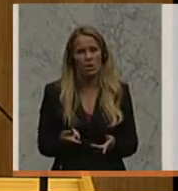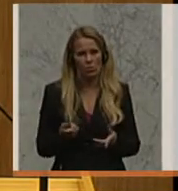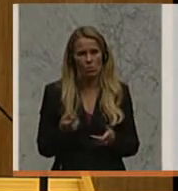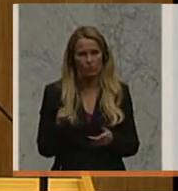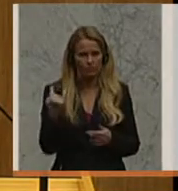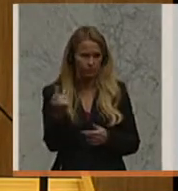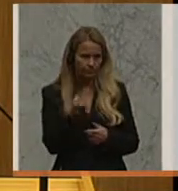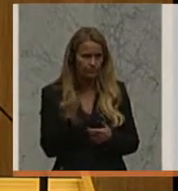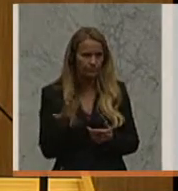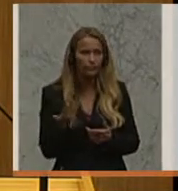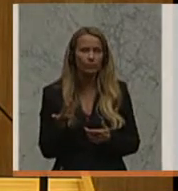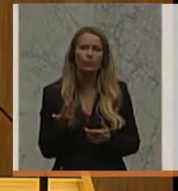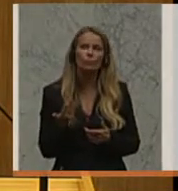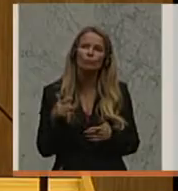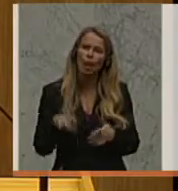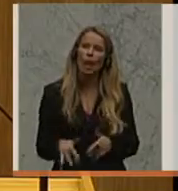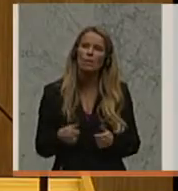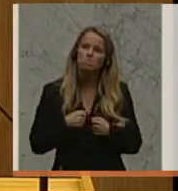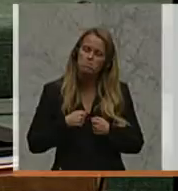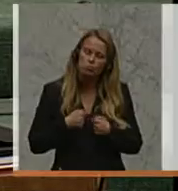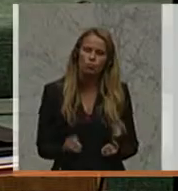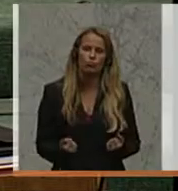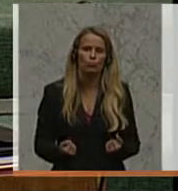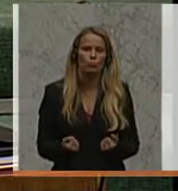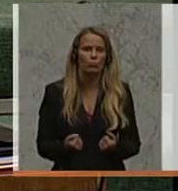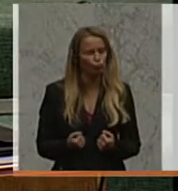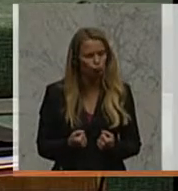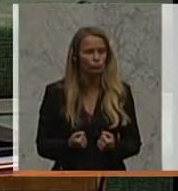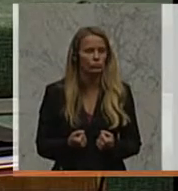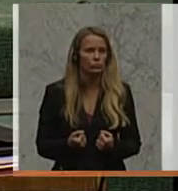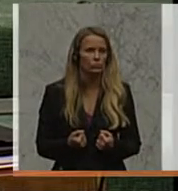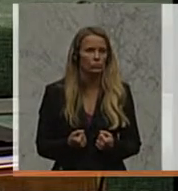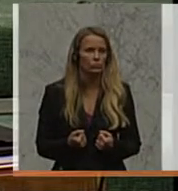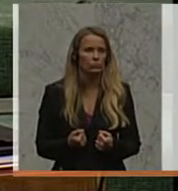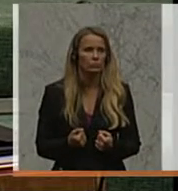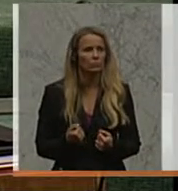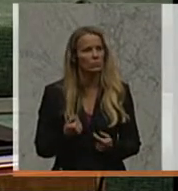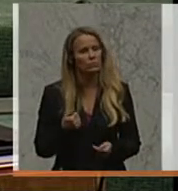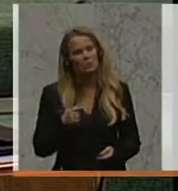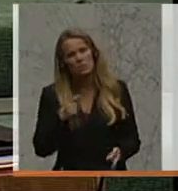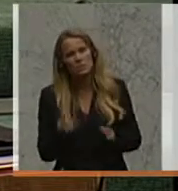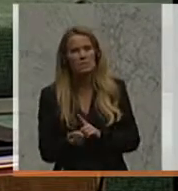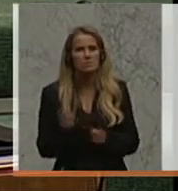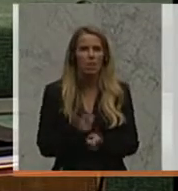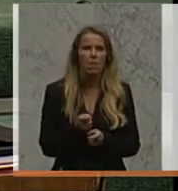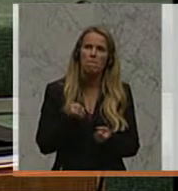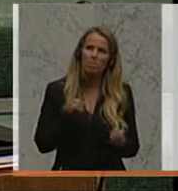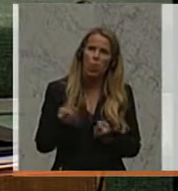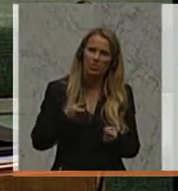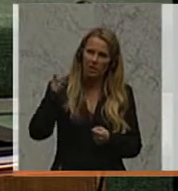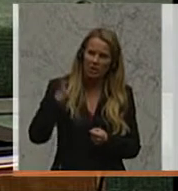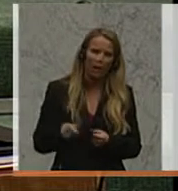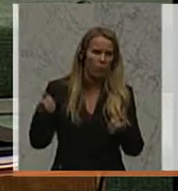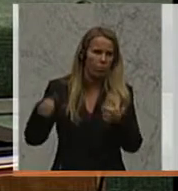notwendige Zivilcourage und den Mut haben, diese ständige Entwürdigung der Politiker langsam